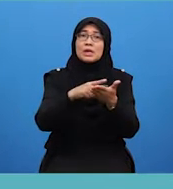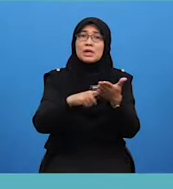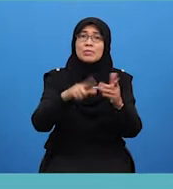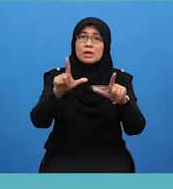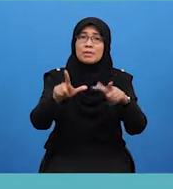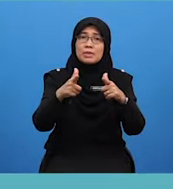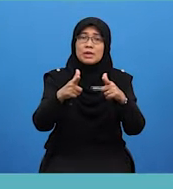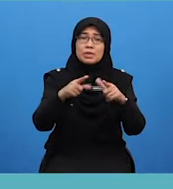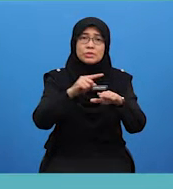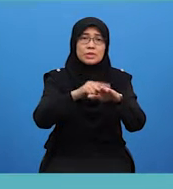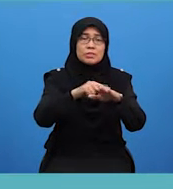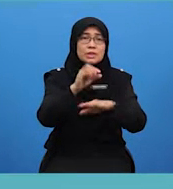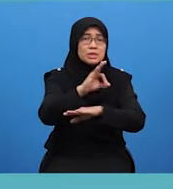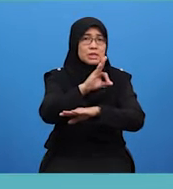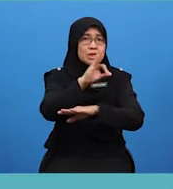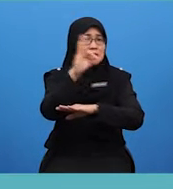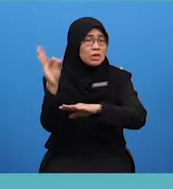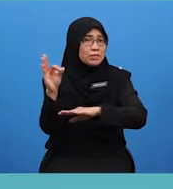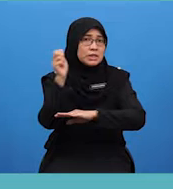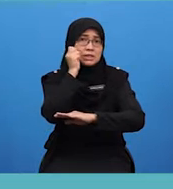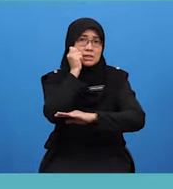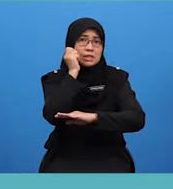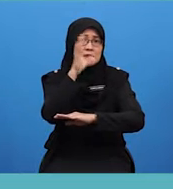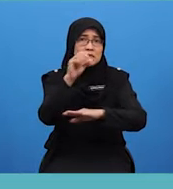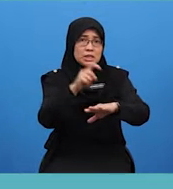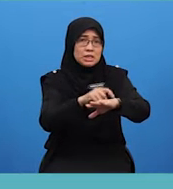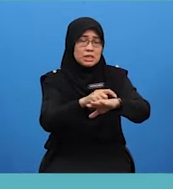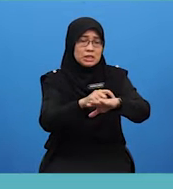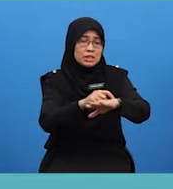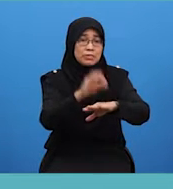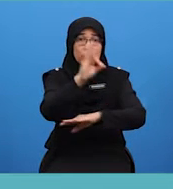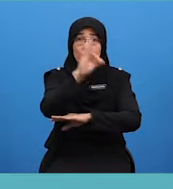Apa berlaku semasa fasa haid dan tempoh fasa ini?